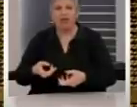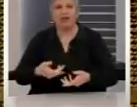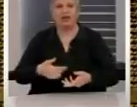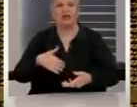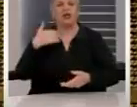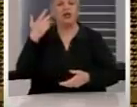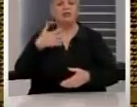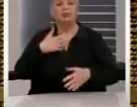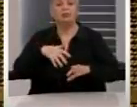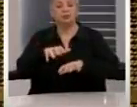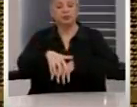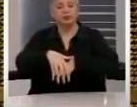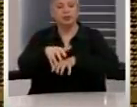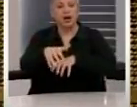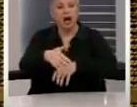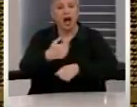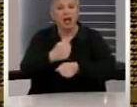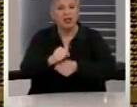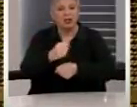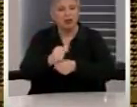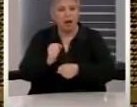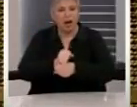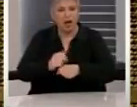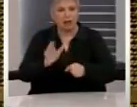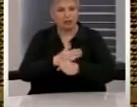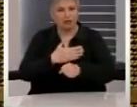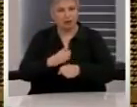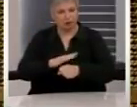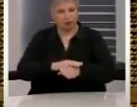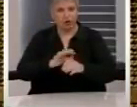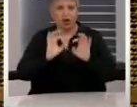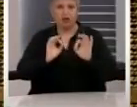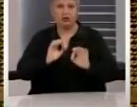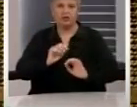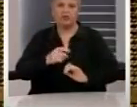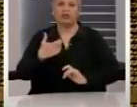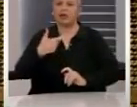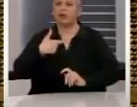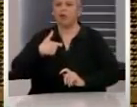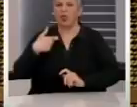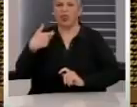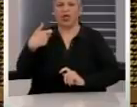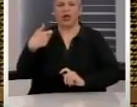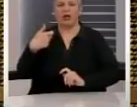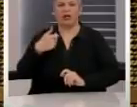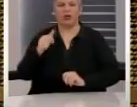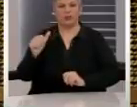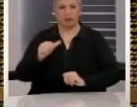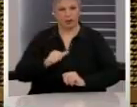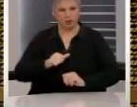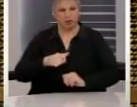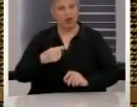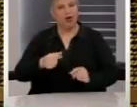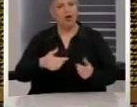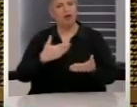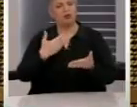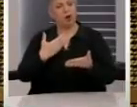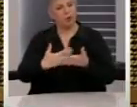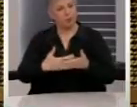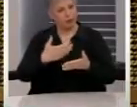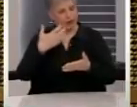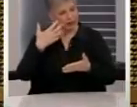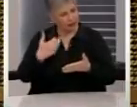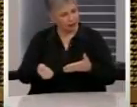και βεβαίως και στο κατοχικό δάνειο. Και ότι όλα αυτά έχουν μαζευτεί με ντοκουμέντα εξαιρετικά από το